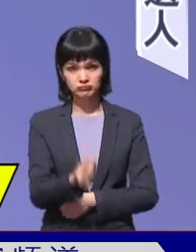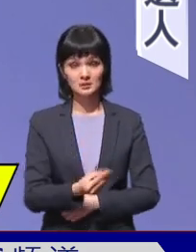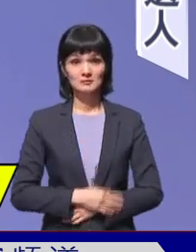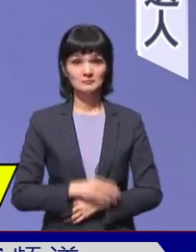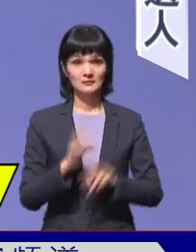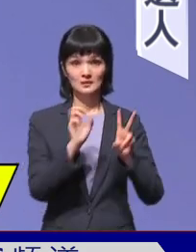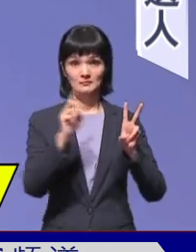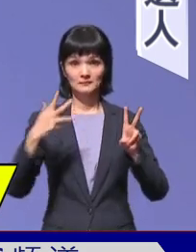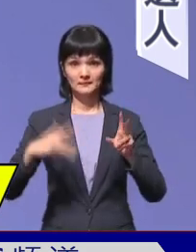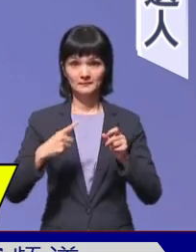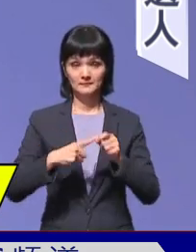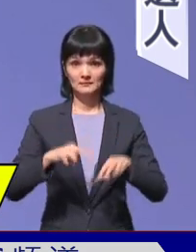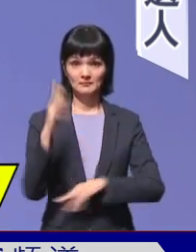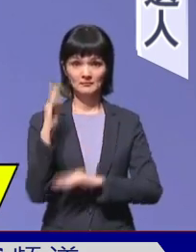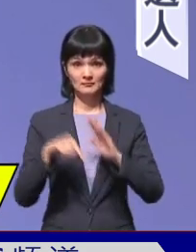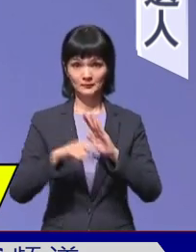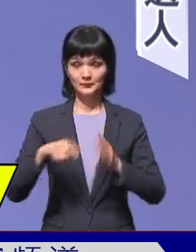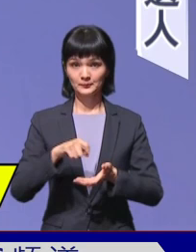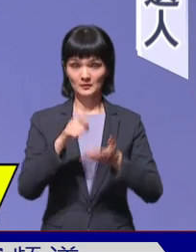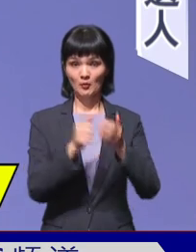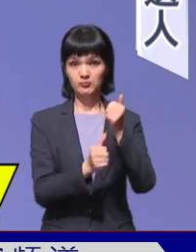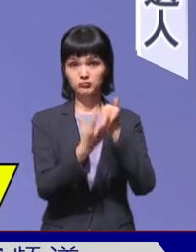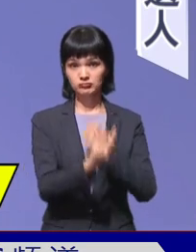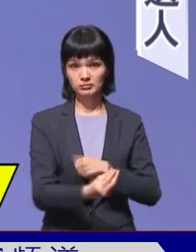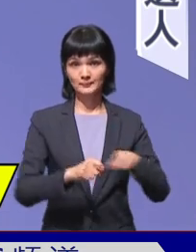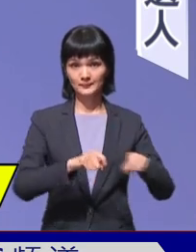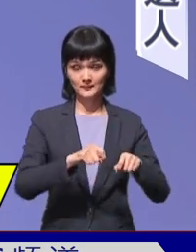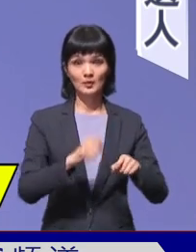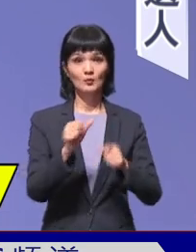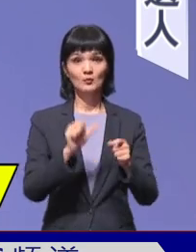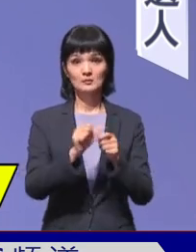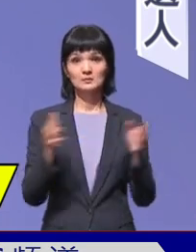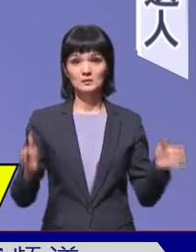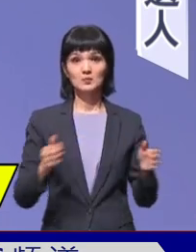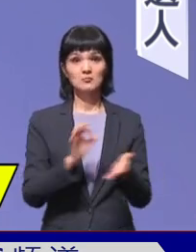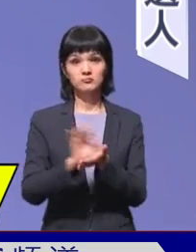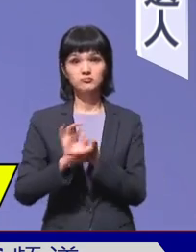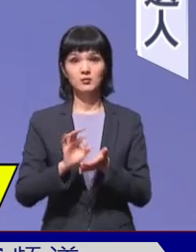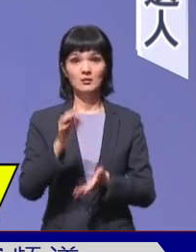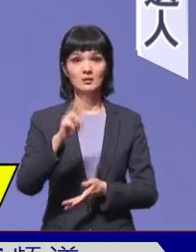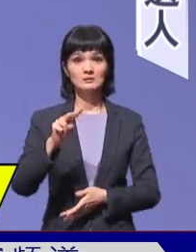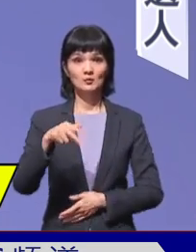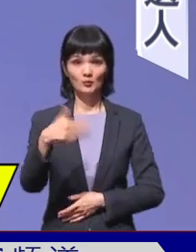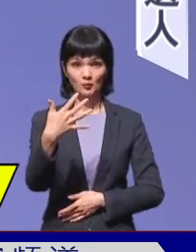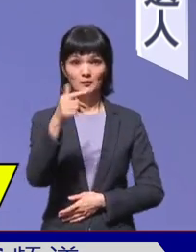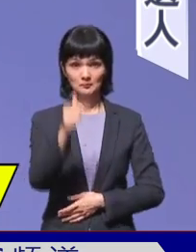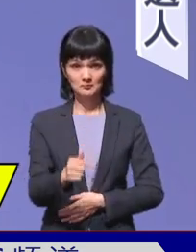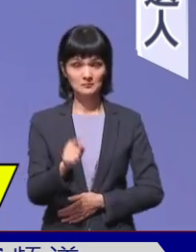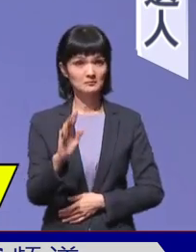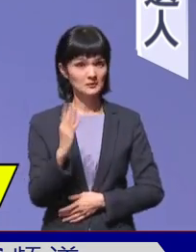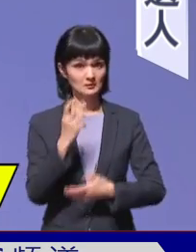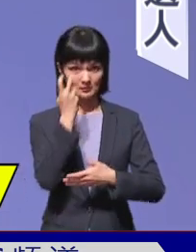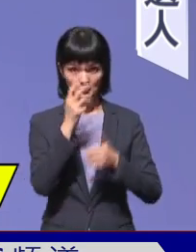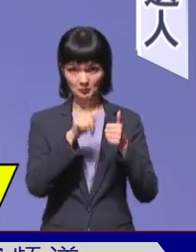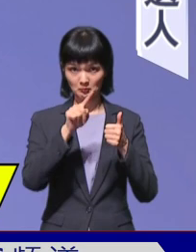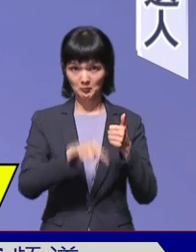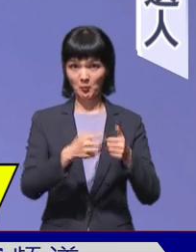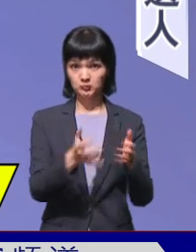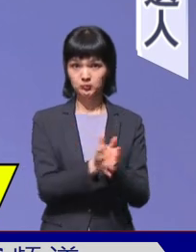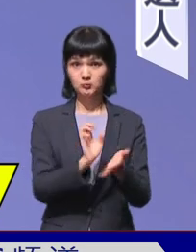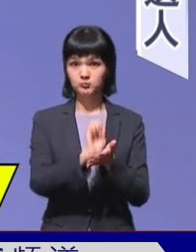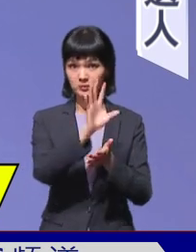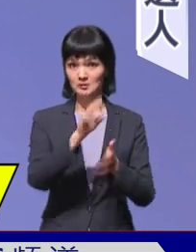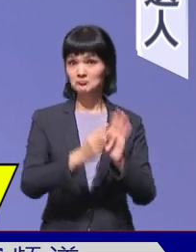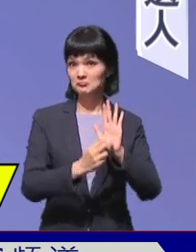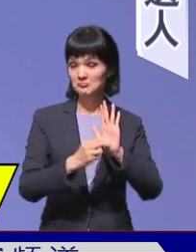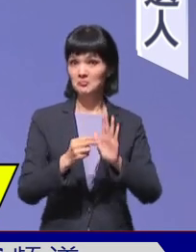院提出了我国少子女化的对策计划，5年的计划编列超过2500亿，但是审计部的报告却说